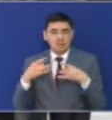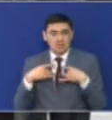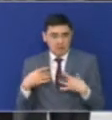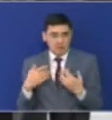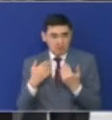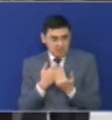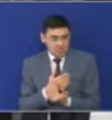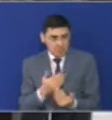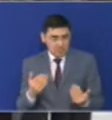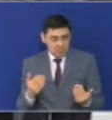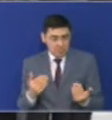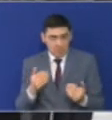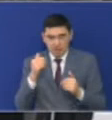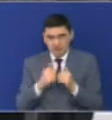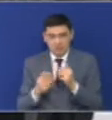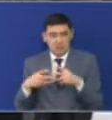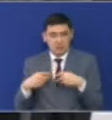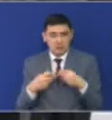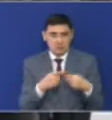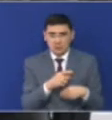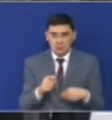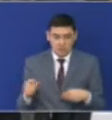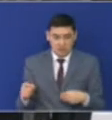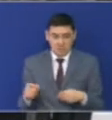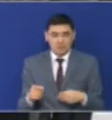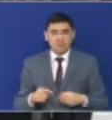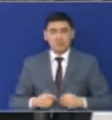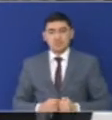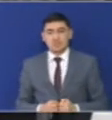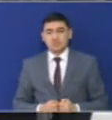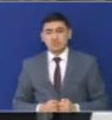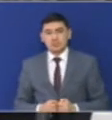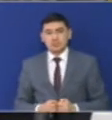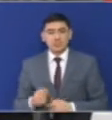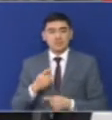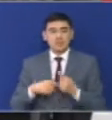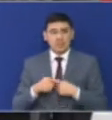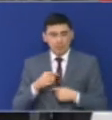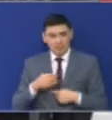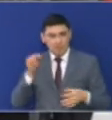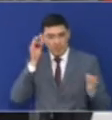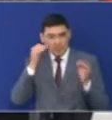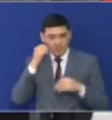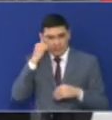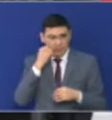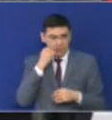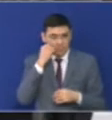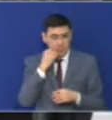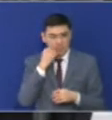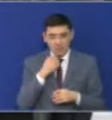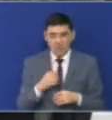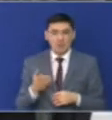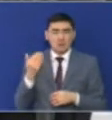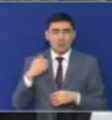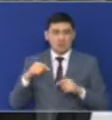Его отмечает в каждой казахстанской семье, он объединяет нас всех. Мы с благодарностью вспоминаем тех, кто сражался на